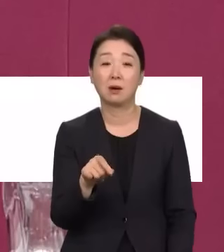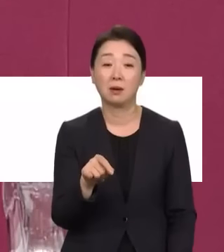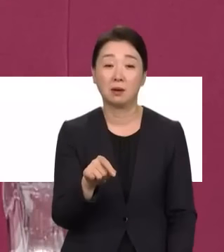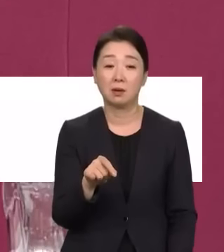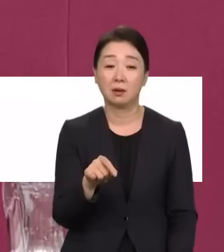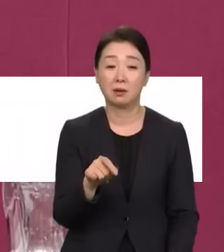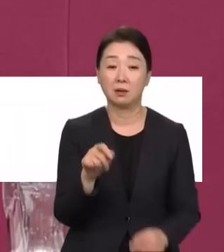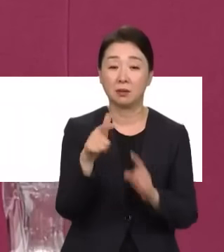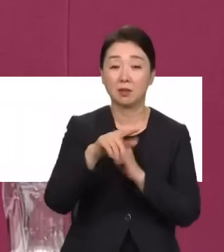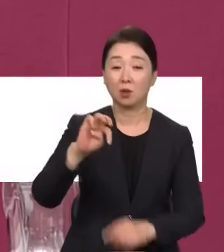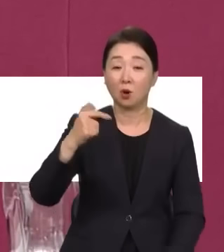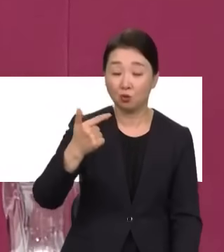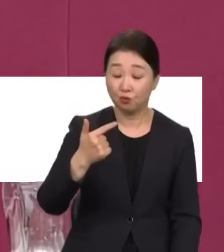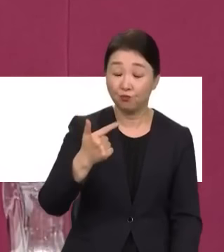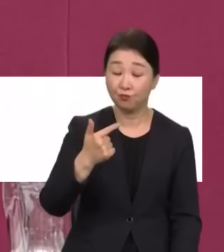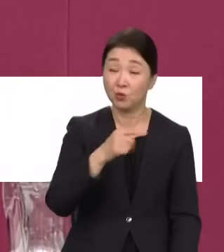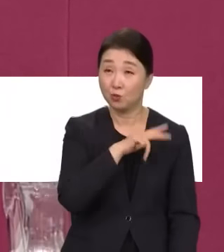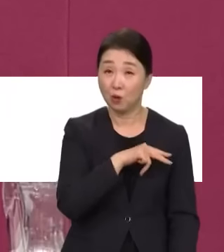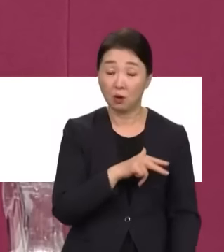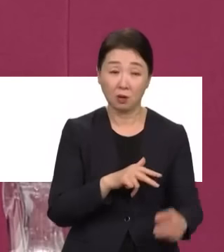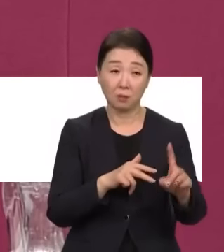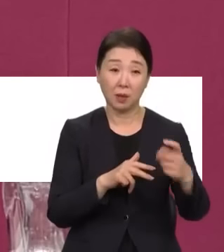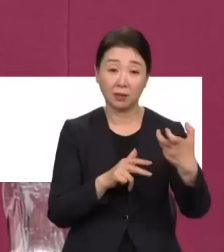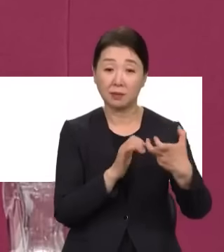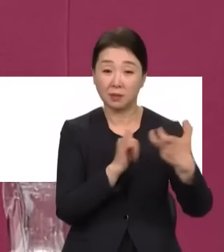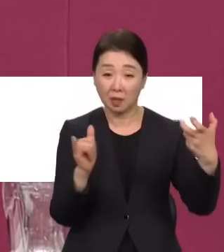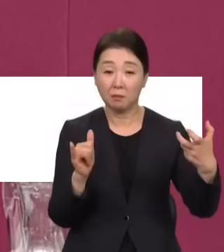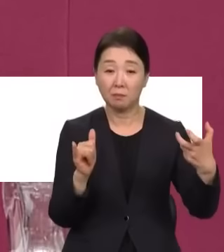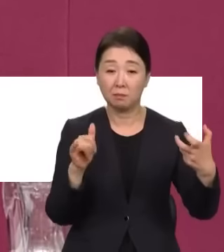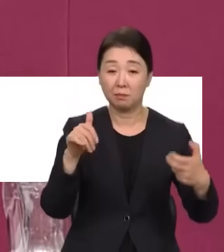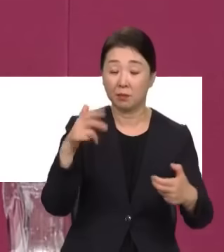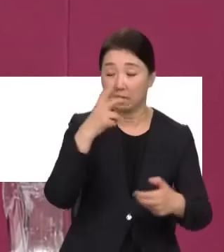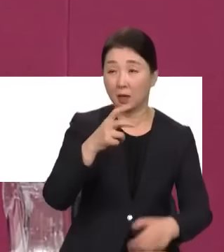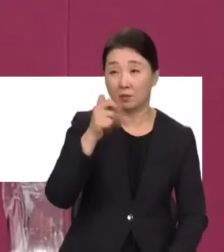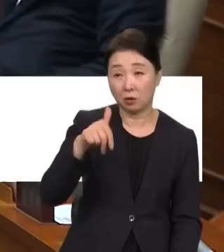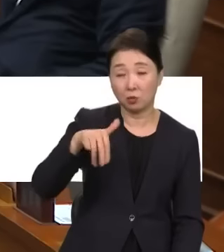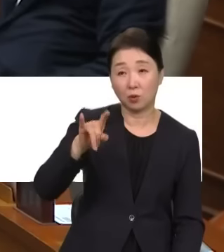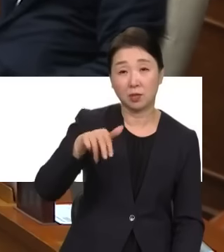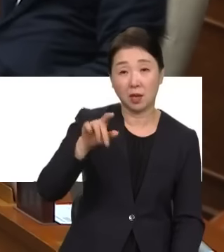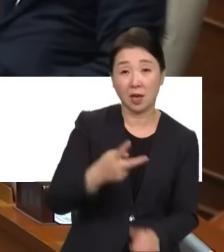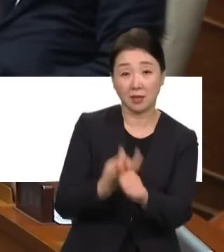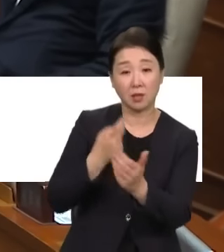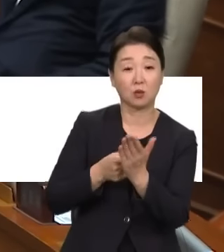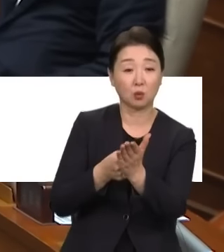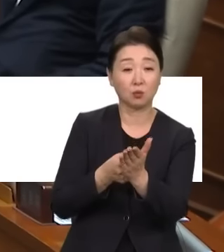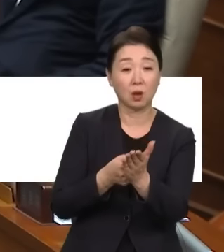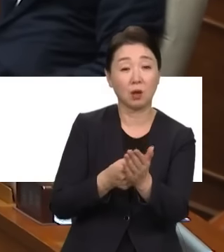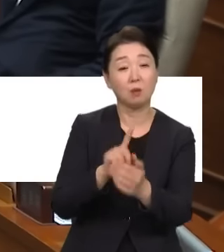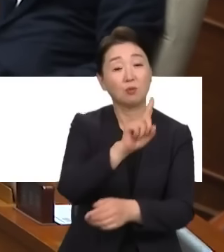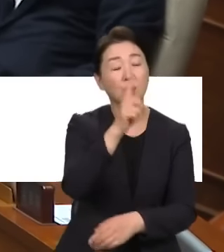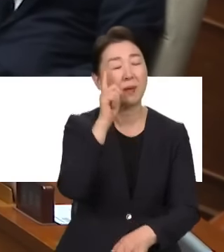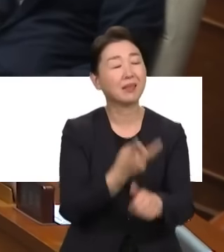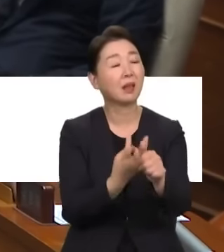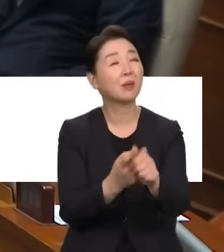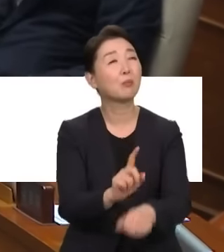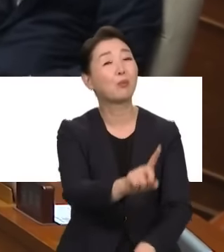등 170인으로부터 감사원장 최재해 탄핵 소추안. 뭐가 무서워서 그렇게 맨날